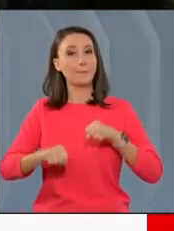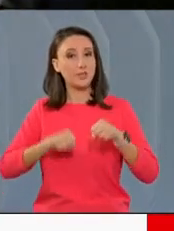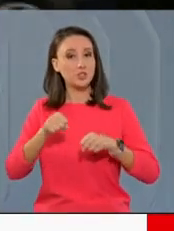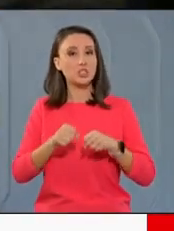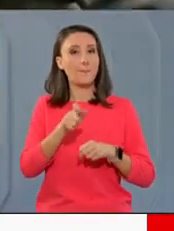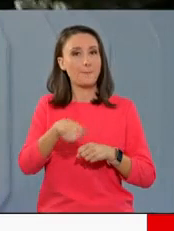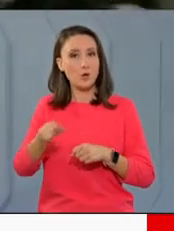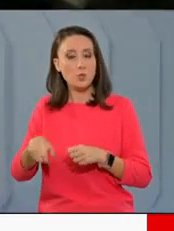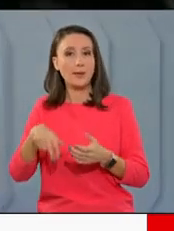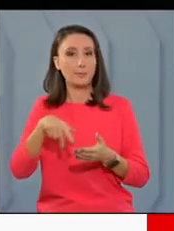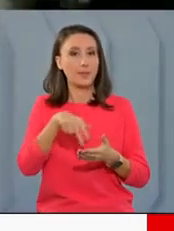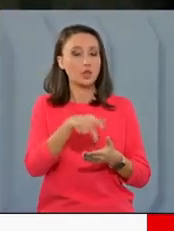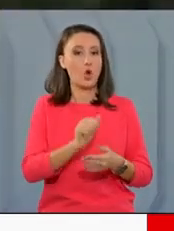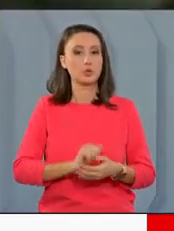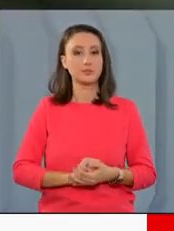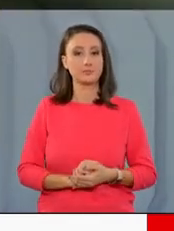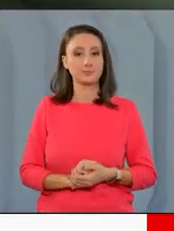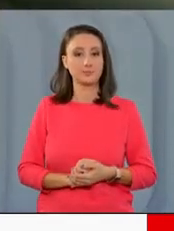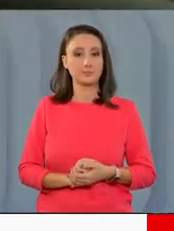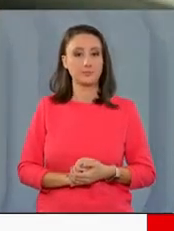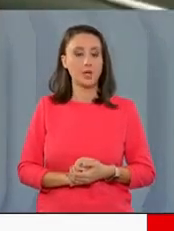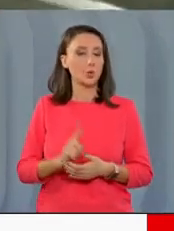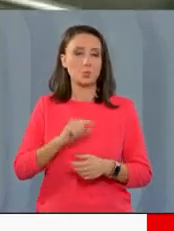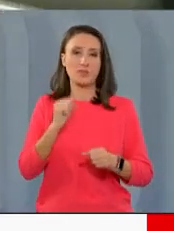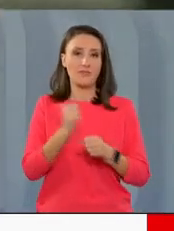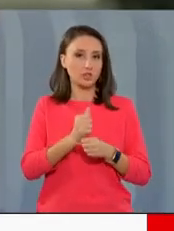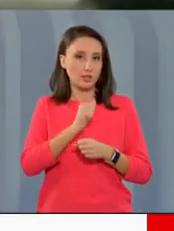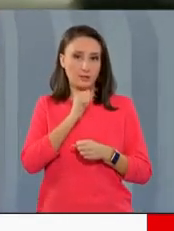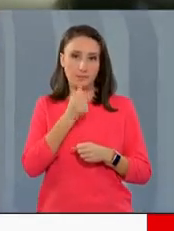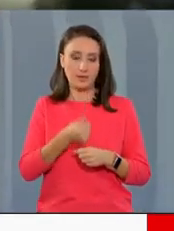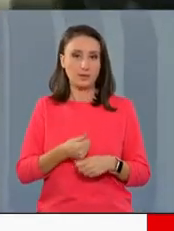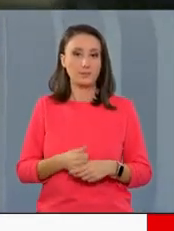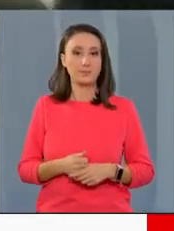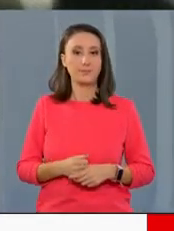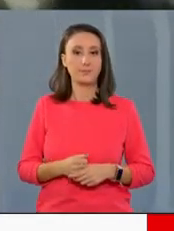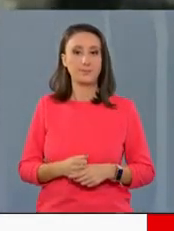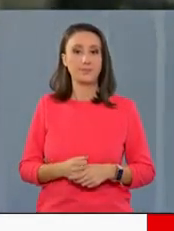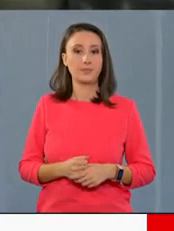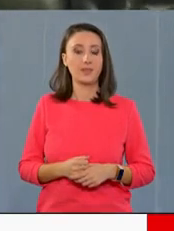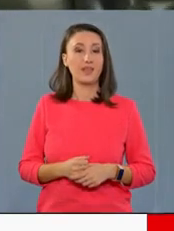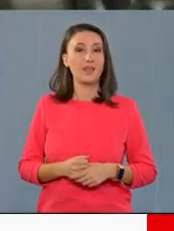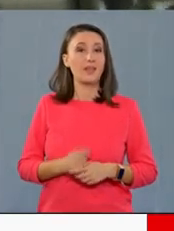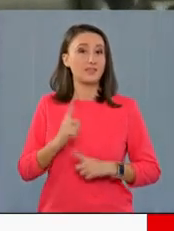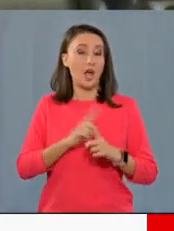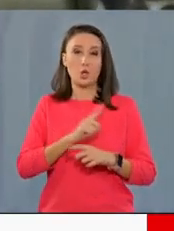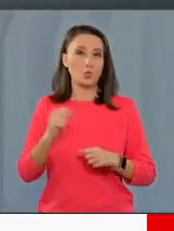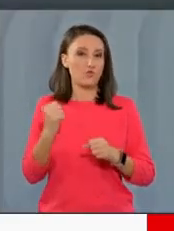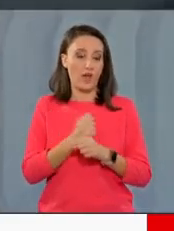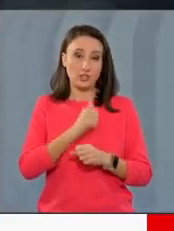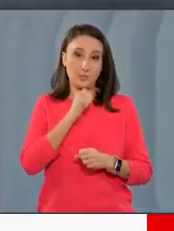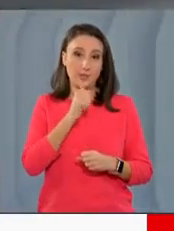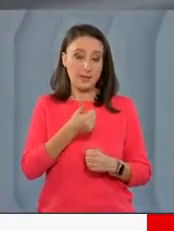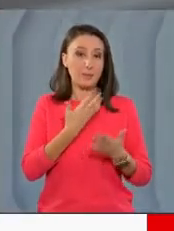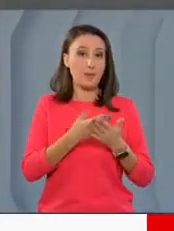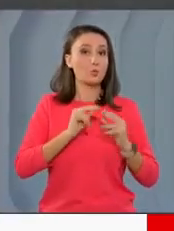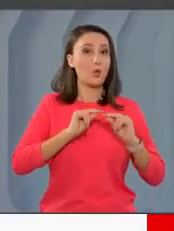pietoni și așa mai departe nu se face nimic la acest capitol și până când nu se va face ceva pentru a educa